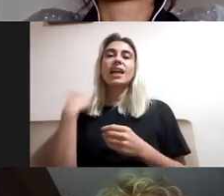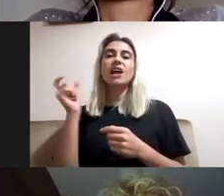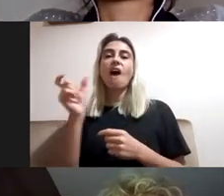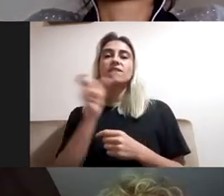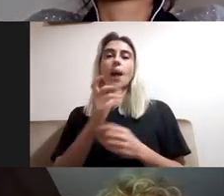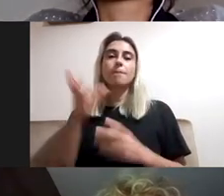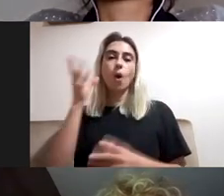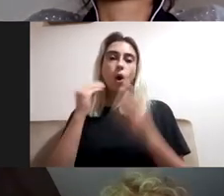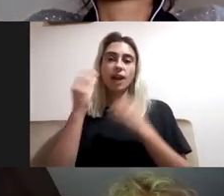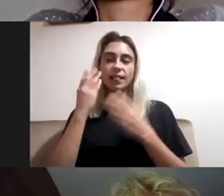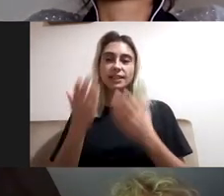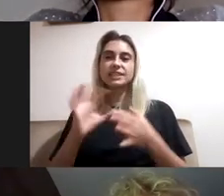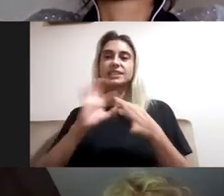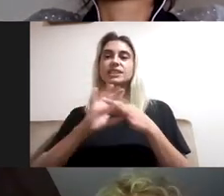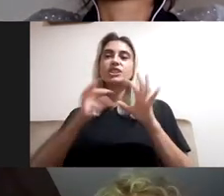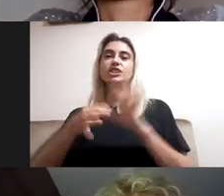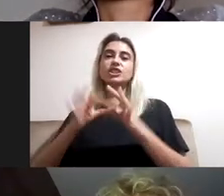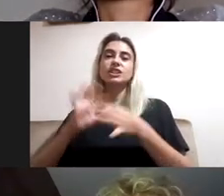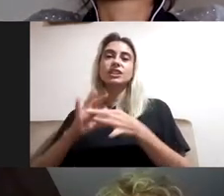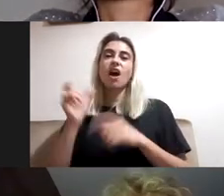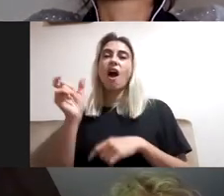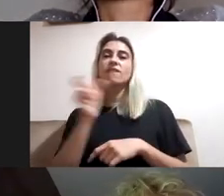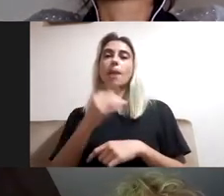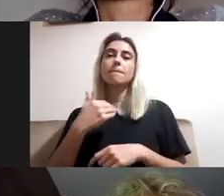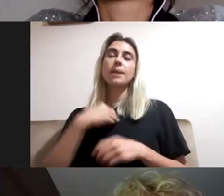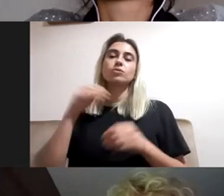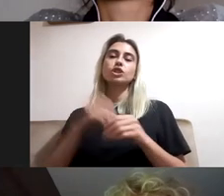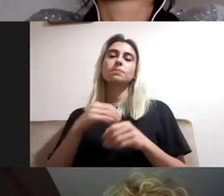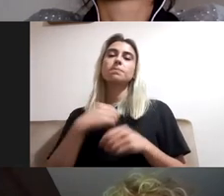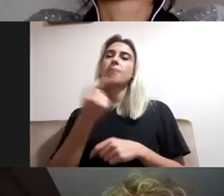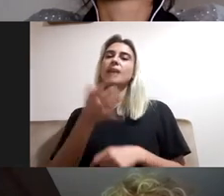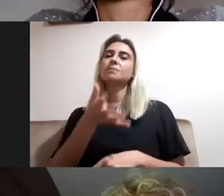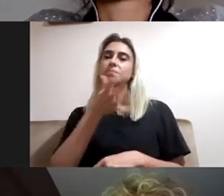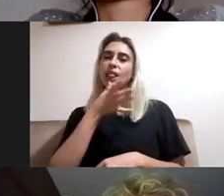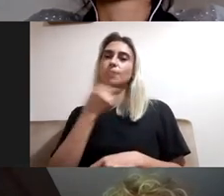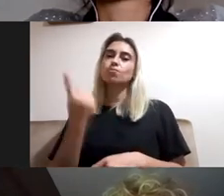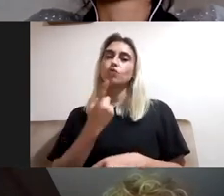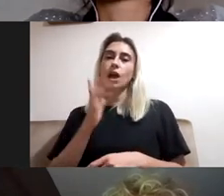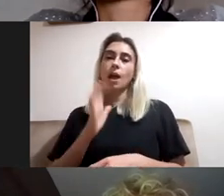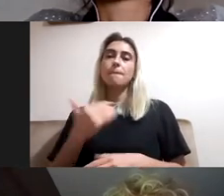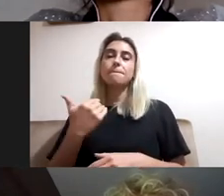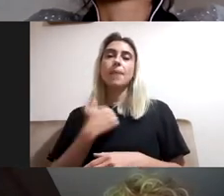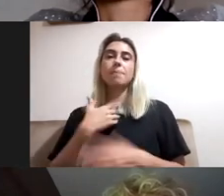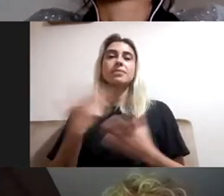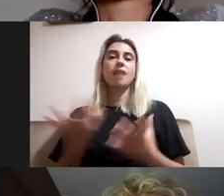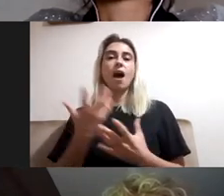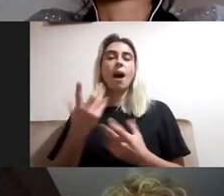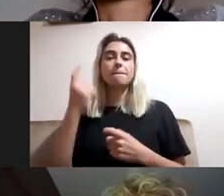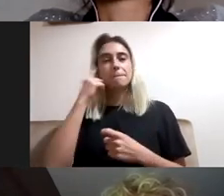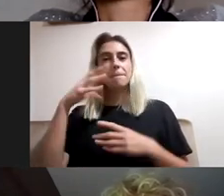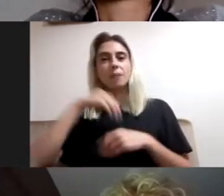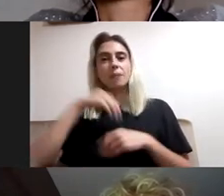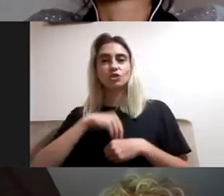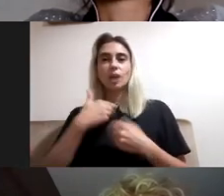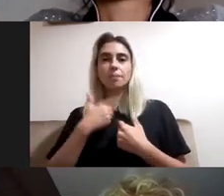öğrendik. Zincir kavramı benim için biraz bildiğim bir şeydi ama artık benimseyeceğim.